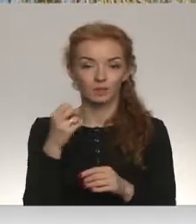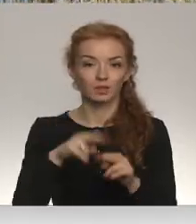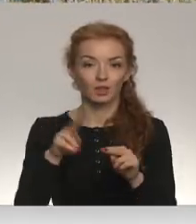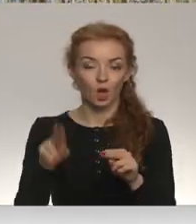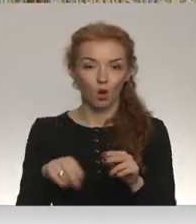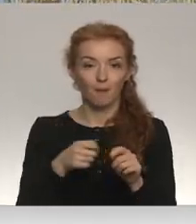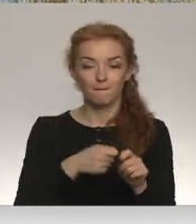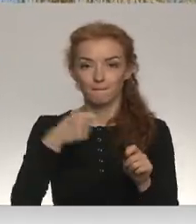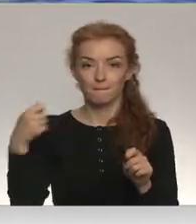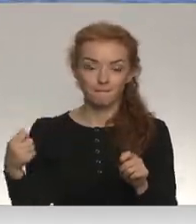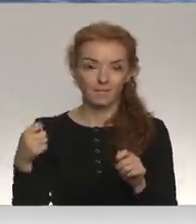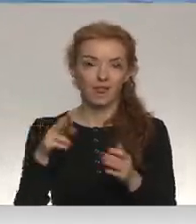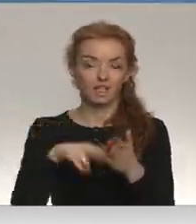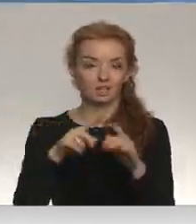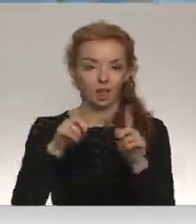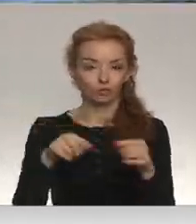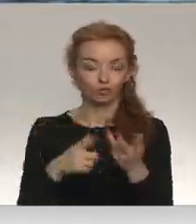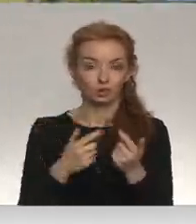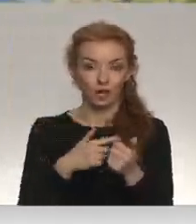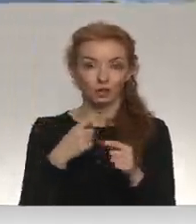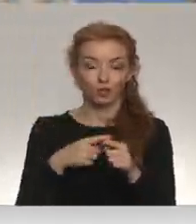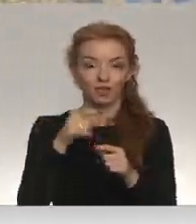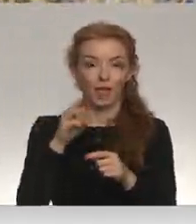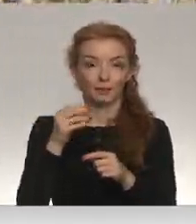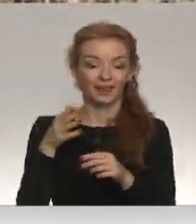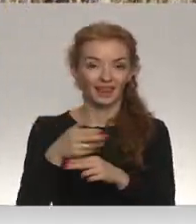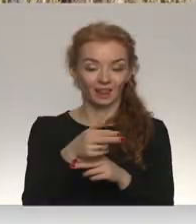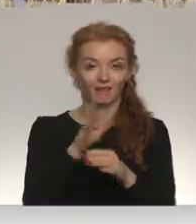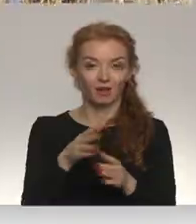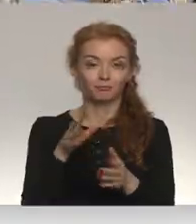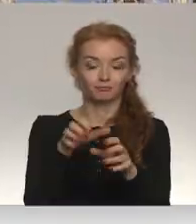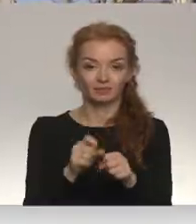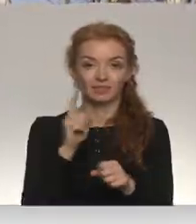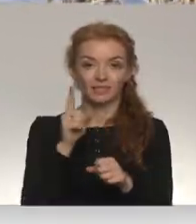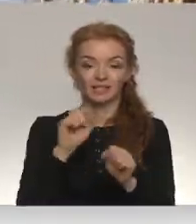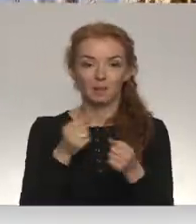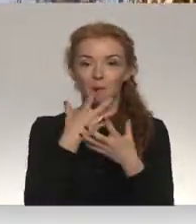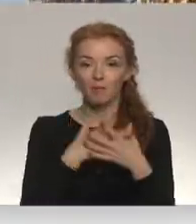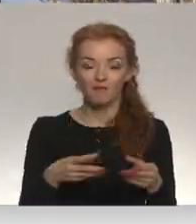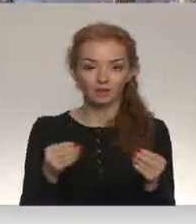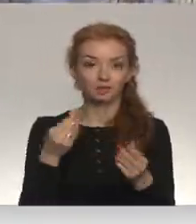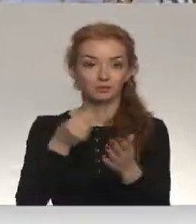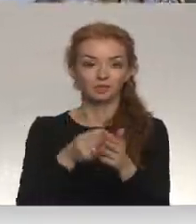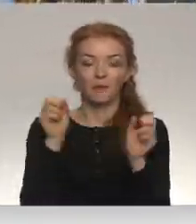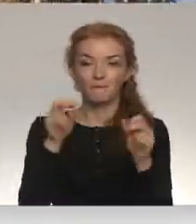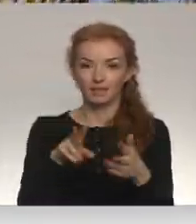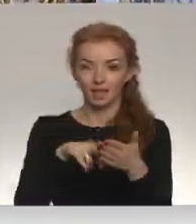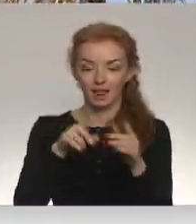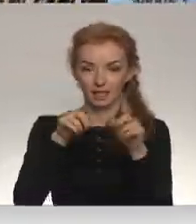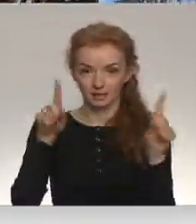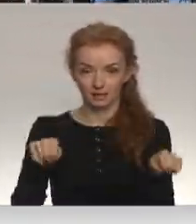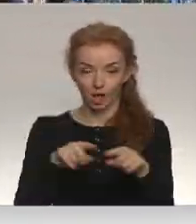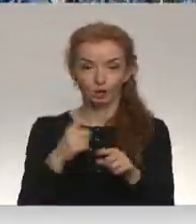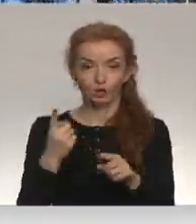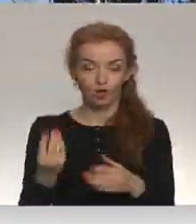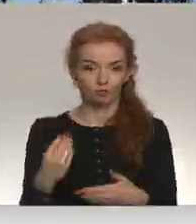palielināts sezonas licenču skaits. Taimiņus drīkst makšķerēt tikai ziemas pavasara sezonā, iegādājoties atsevišķu licenci lomā paturot